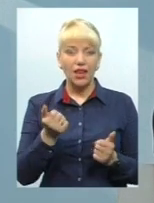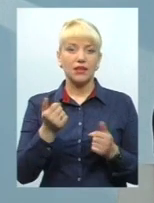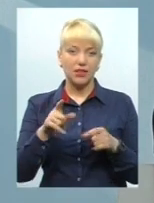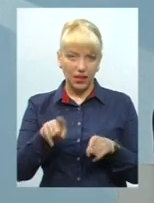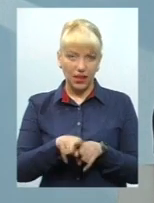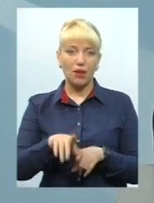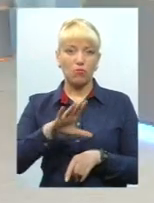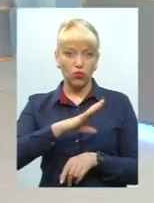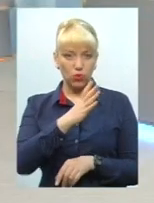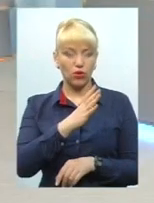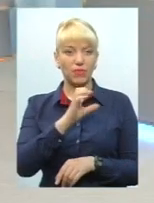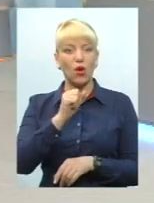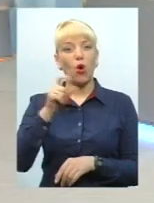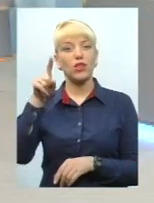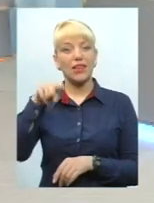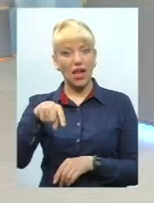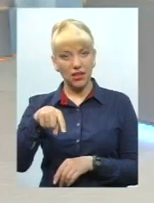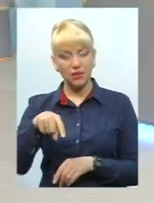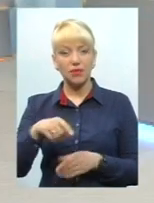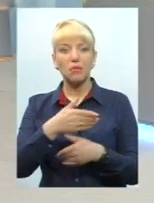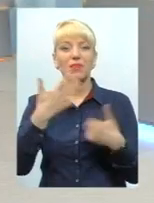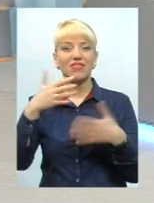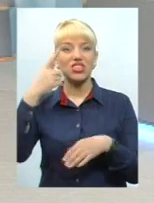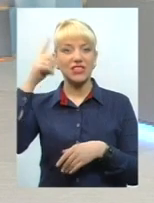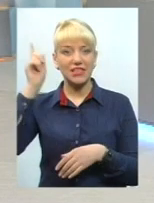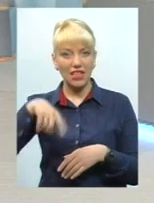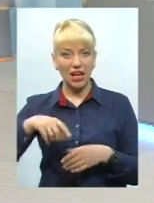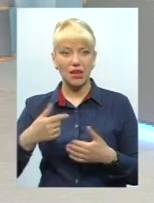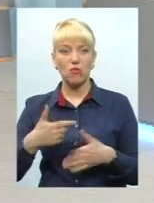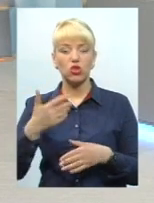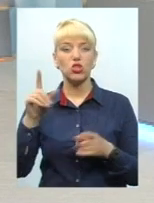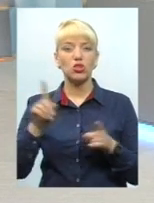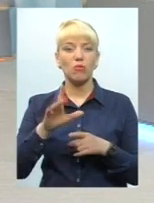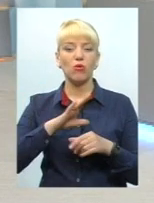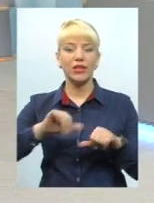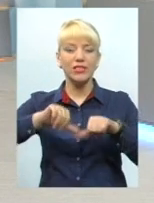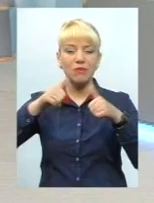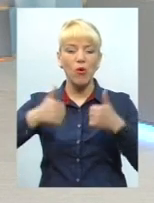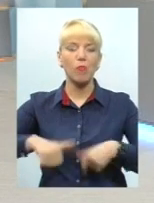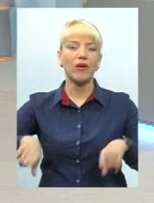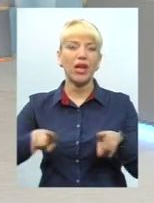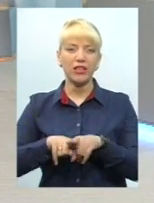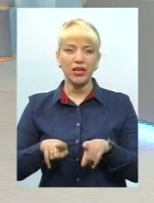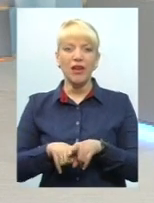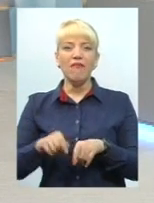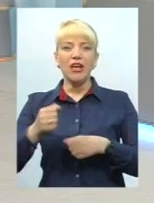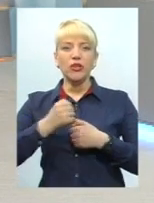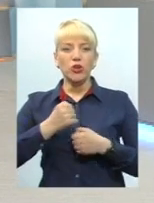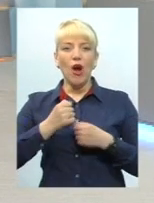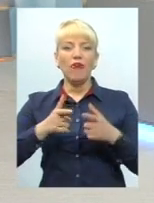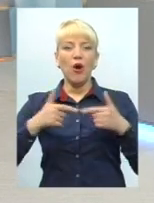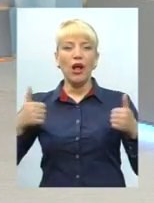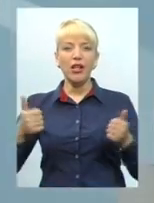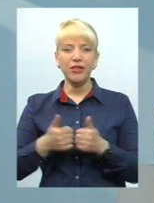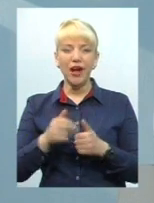було. Однак ми вже знаємо, і ми знаємо, значить, що були сформовані такі військові